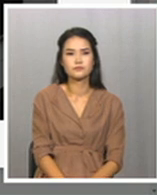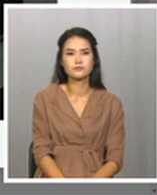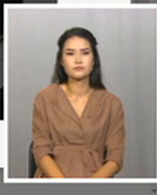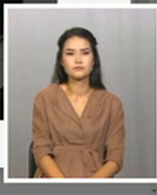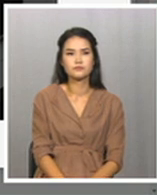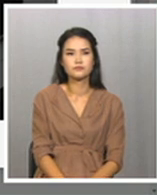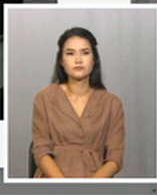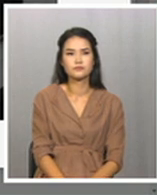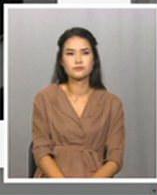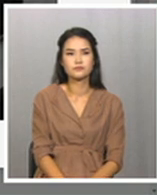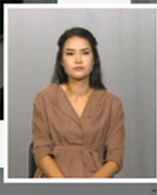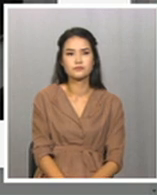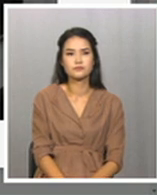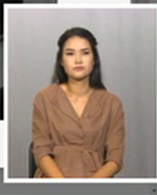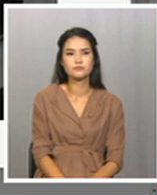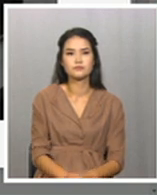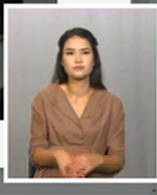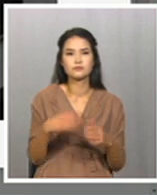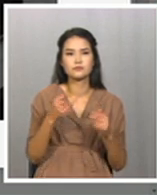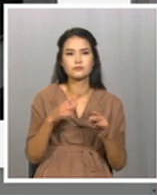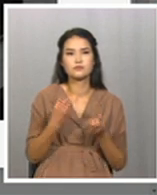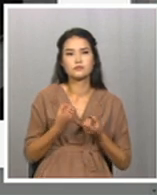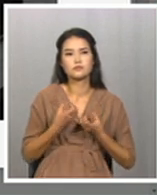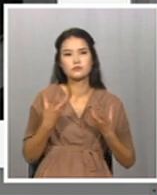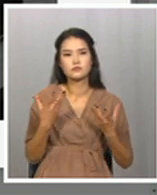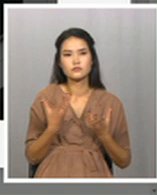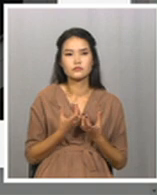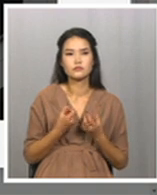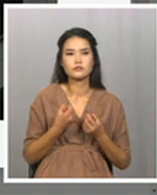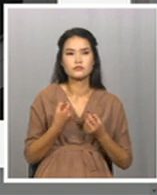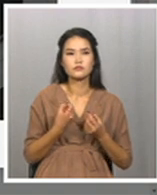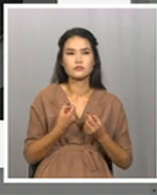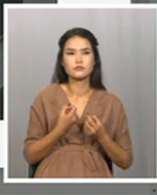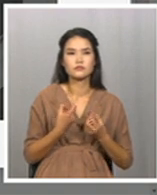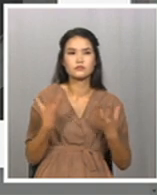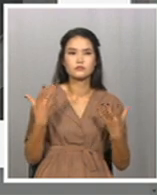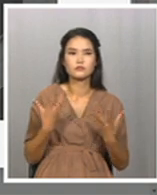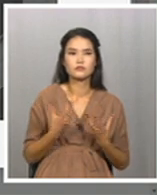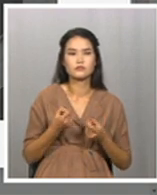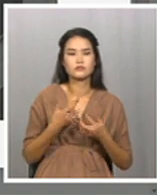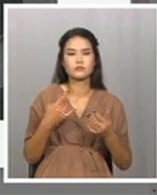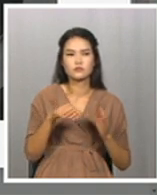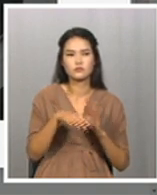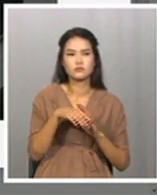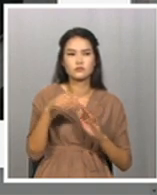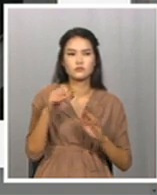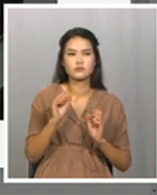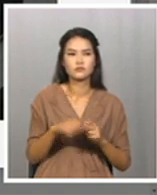Фонын түрлі баптаулар бойынша өзгертуге мүмкіндік бар. Яғни ашықтығы бойынша,